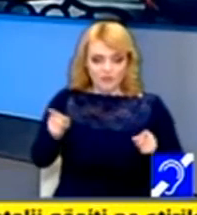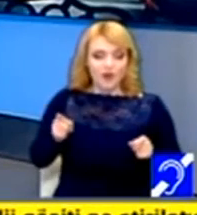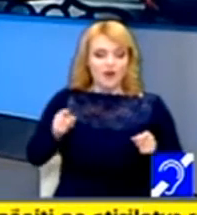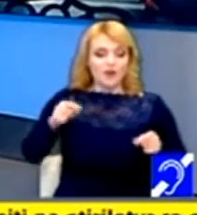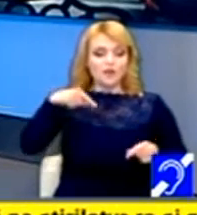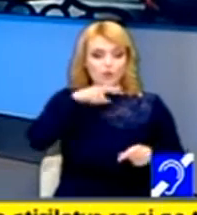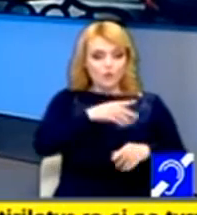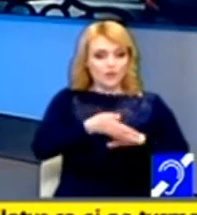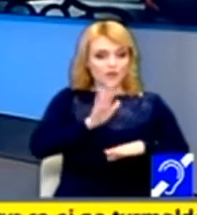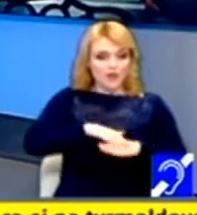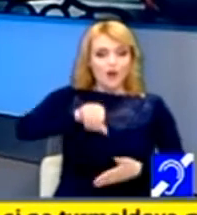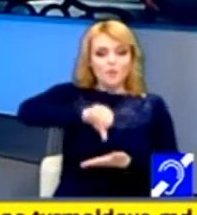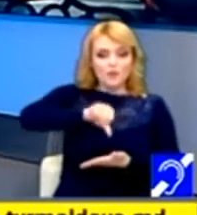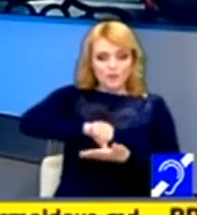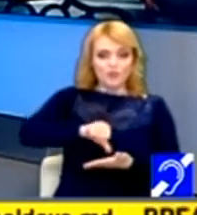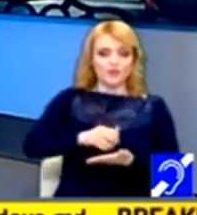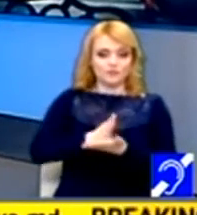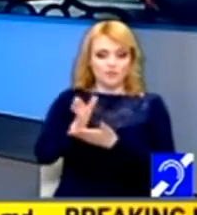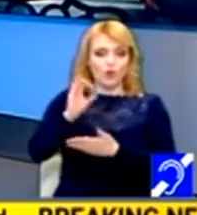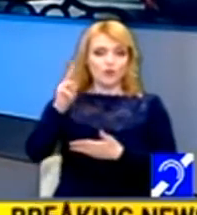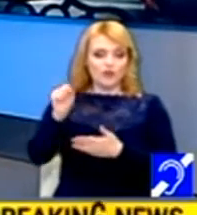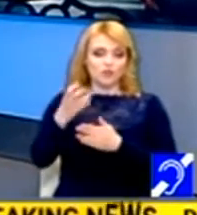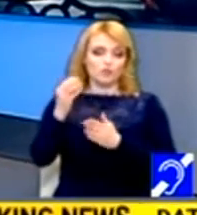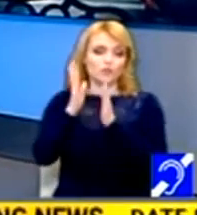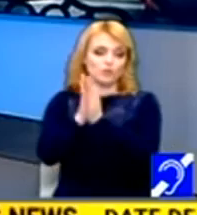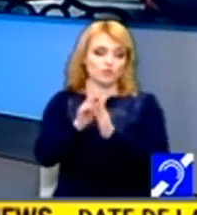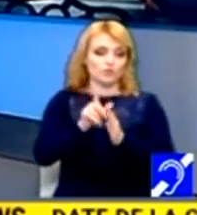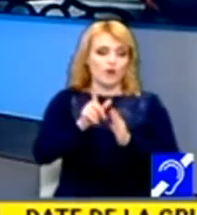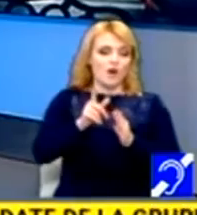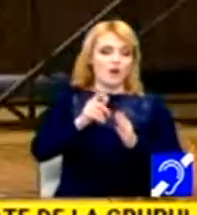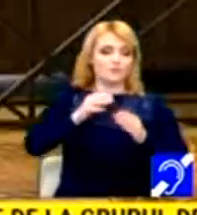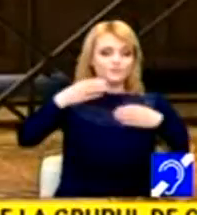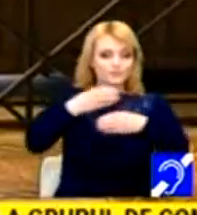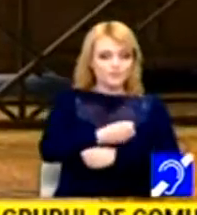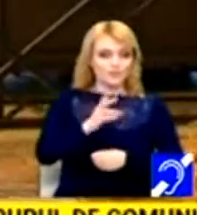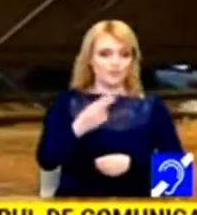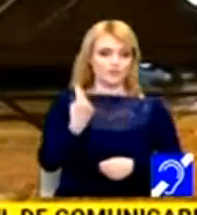grea, membrii Asociației Horeca cer scutiri de taxe.